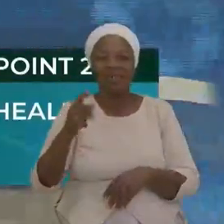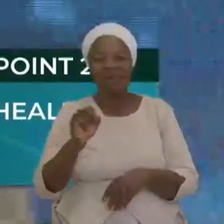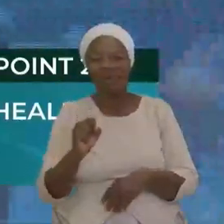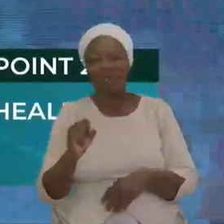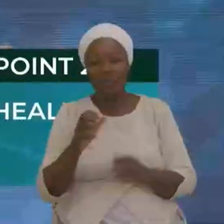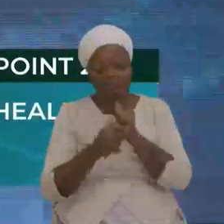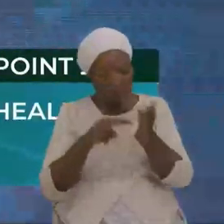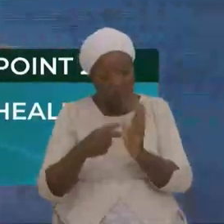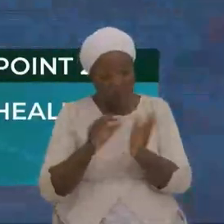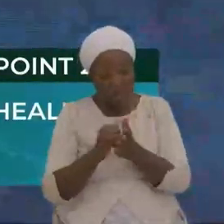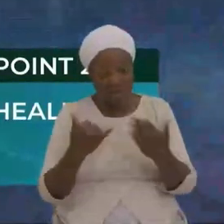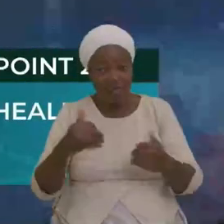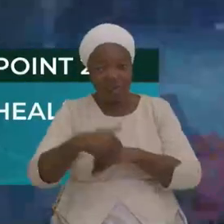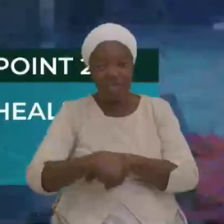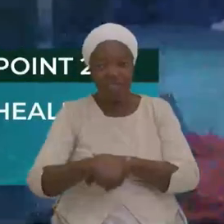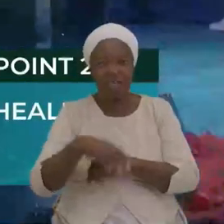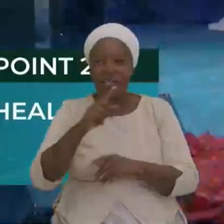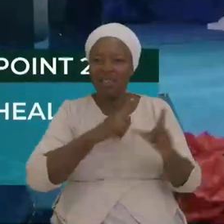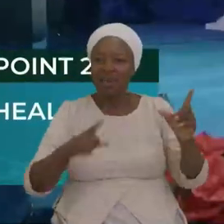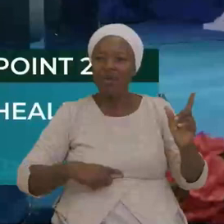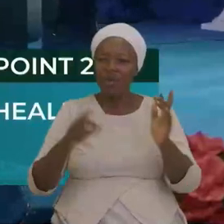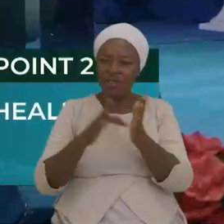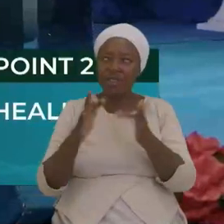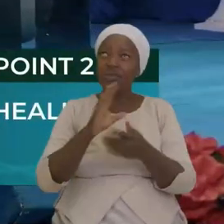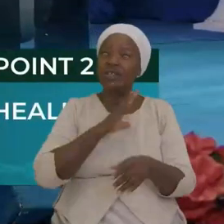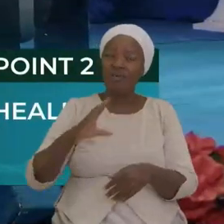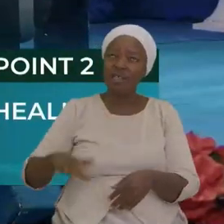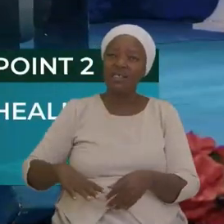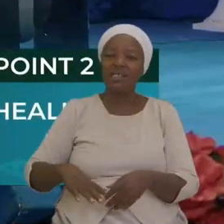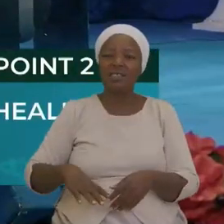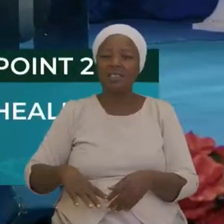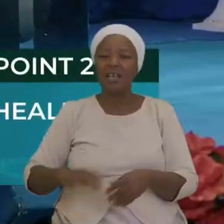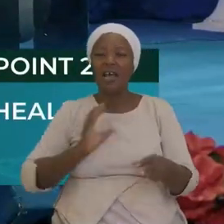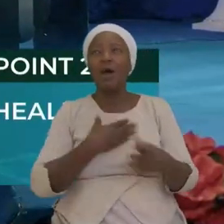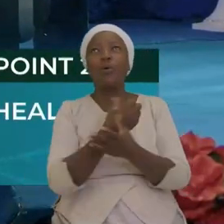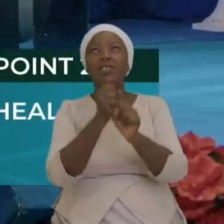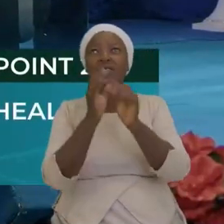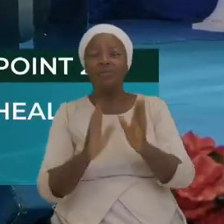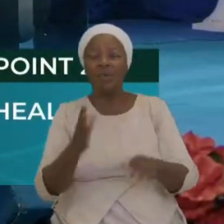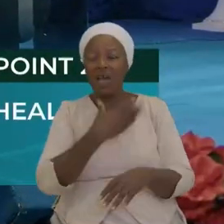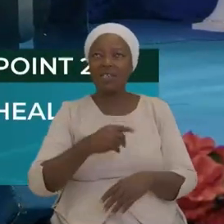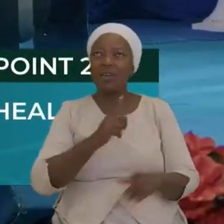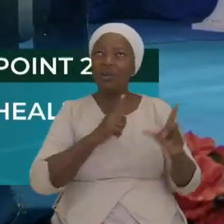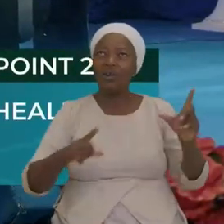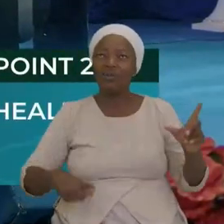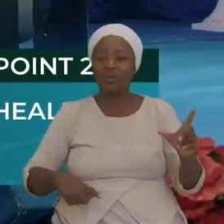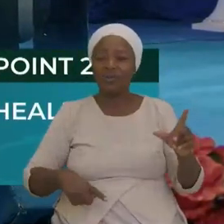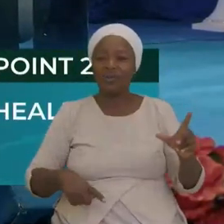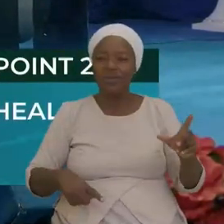Ce qui veut dire que ce soir, le Seigneur Jésus-Christ, notre Sauveur et